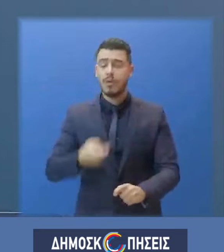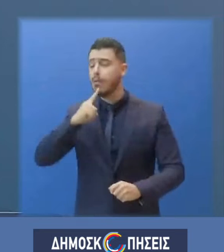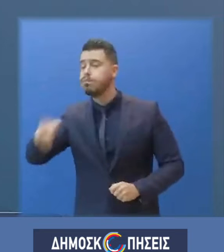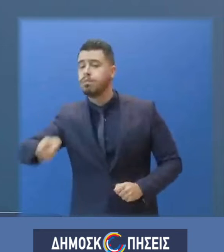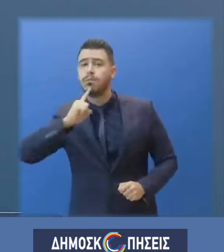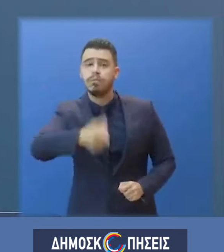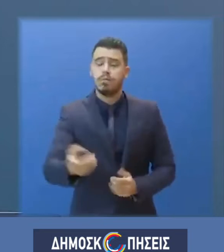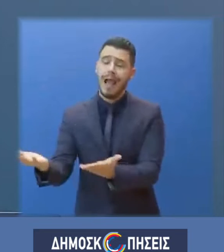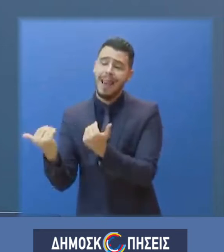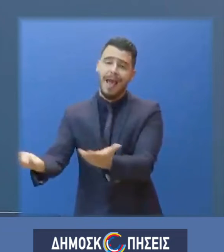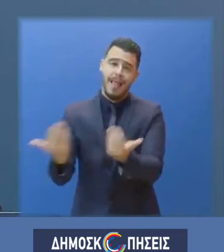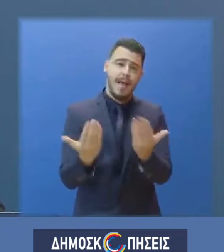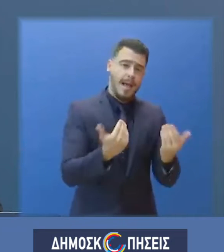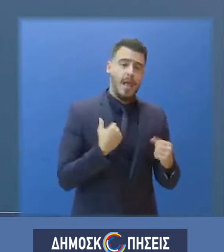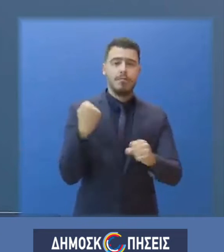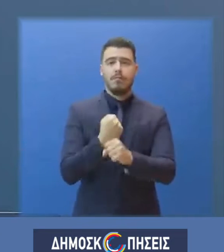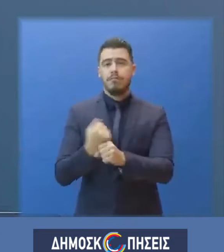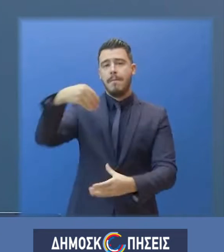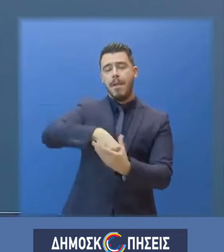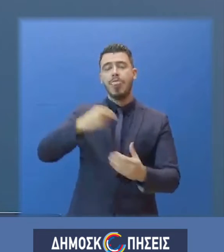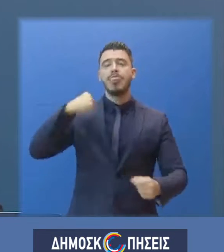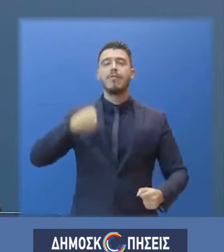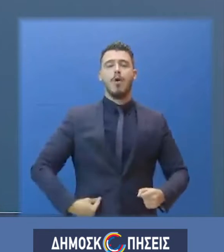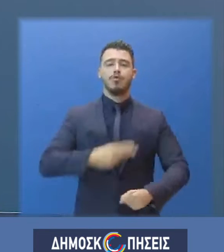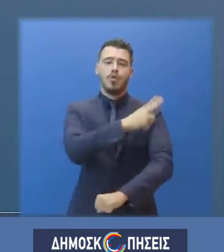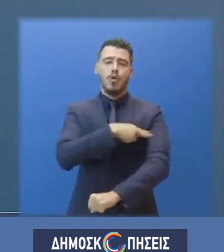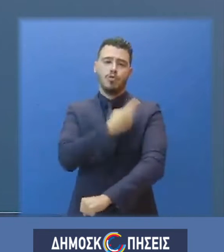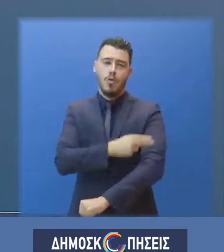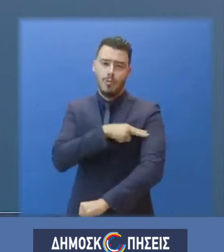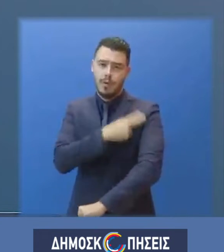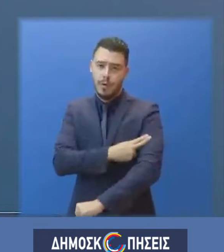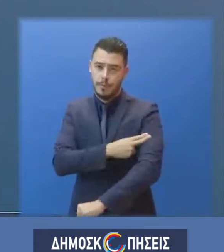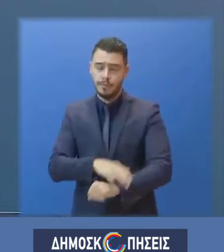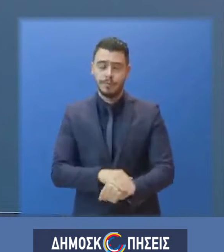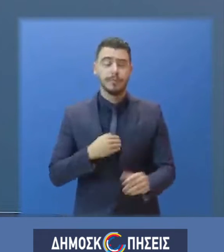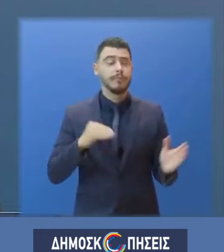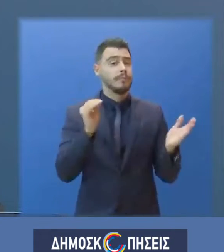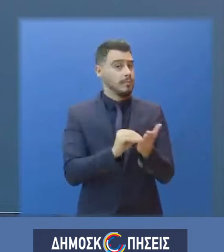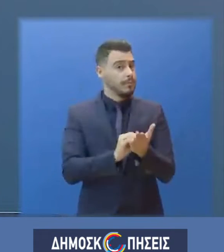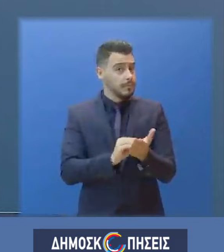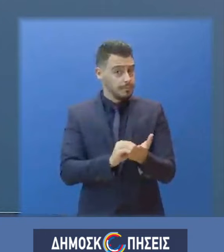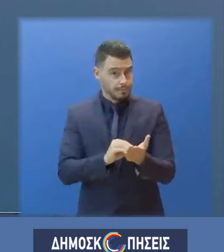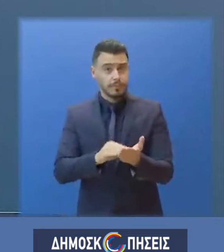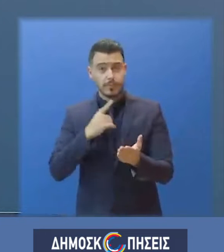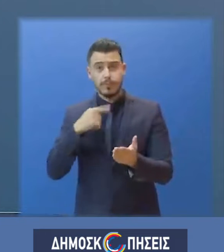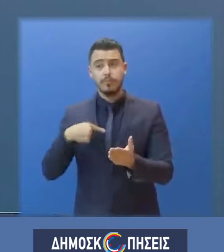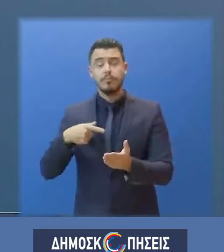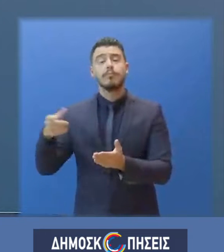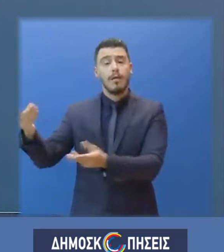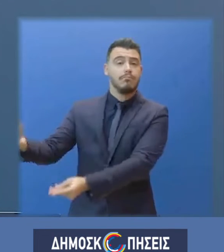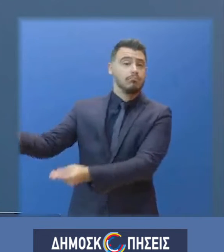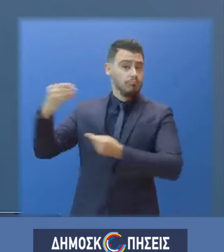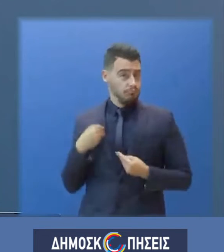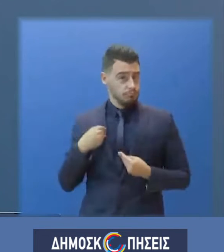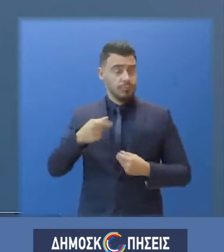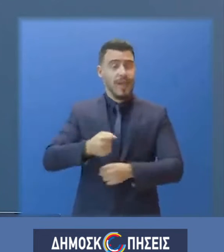ΕΣΥ. Παράλληλα, βρίσκονται στη διάθεση της χώρας μας, μετά από την έγκριση από τον αίμα, μονοκλονικά φάρμακα που